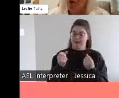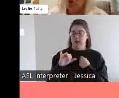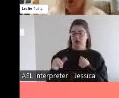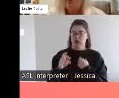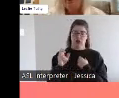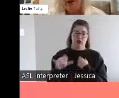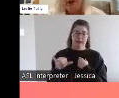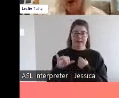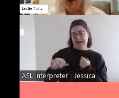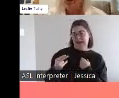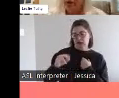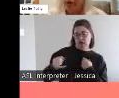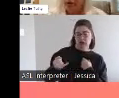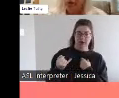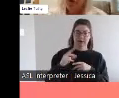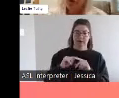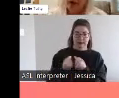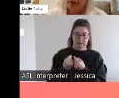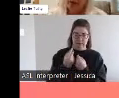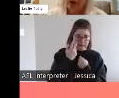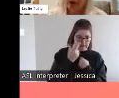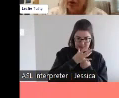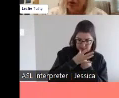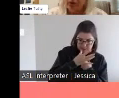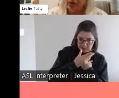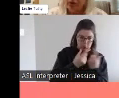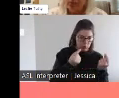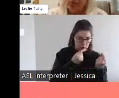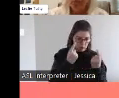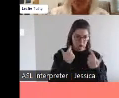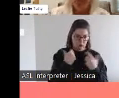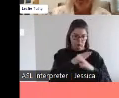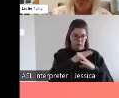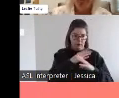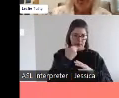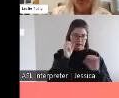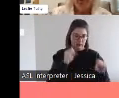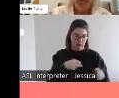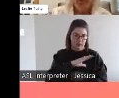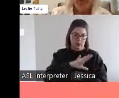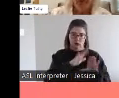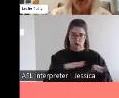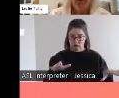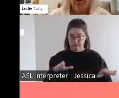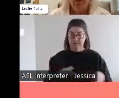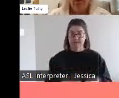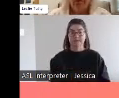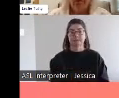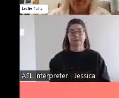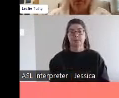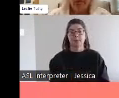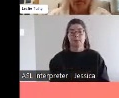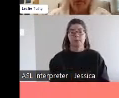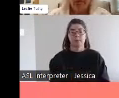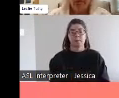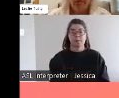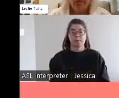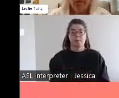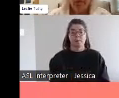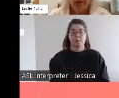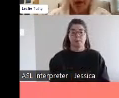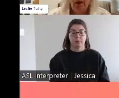mère créées par l'équipe Healing Journey. Il y avait 20 éléments là-dedans pour voir ce que les femmes faisaient